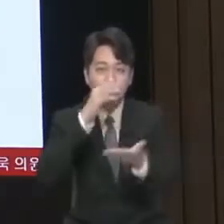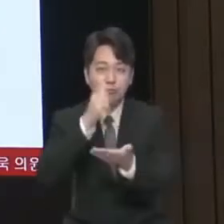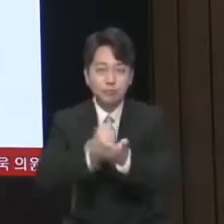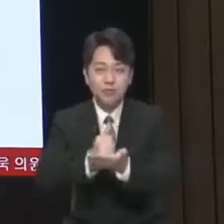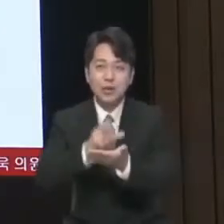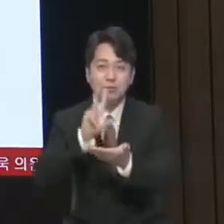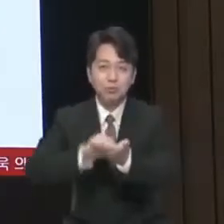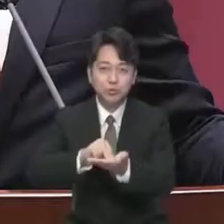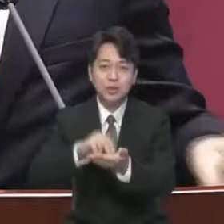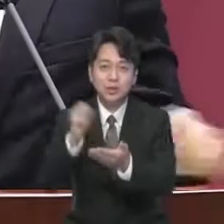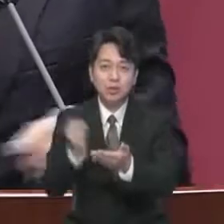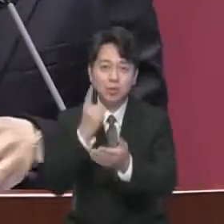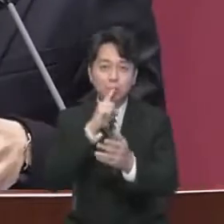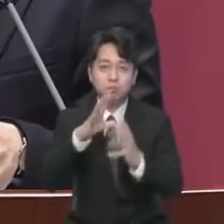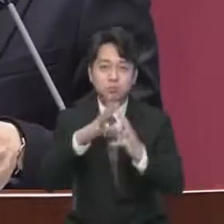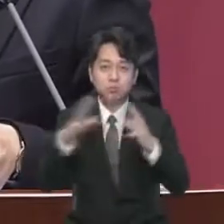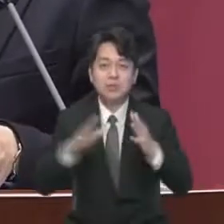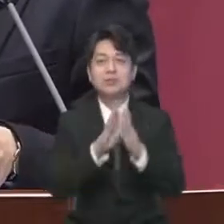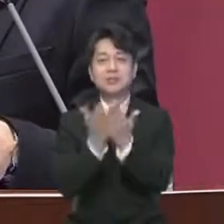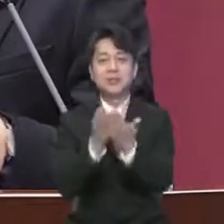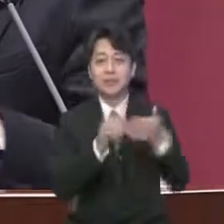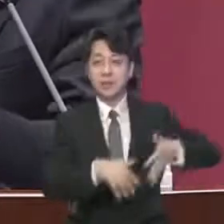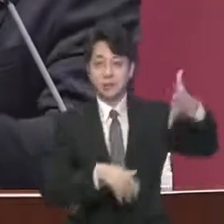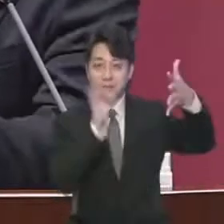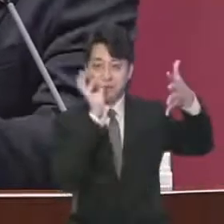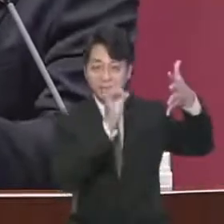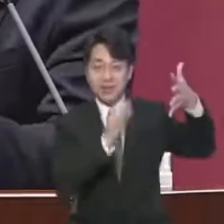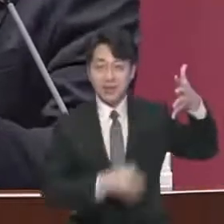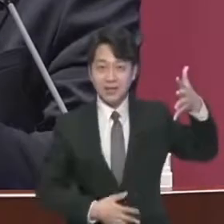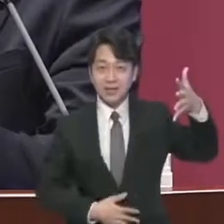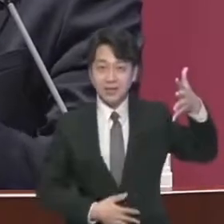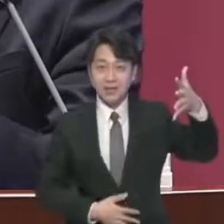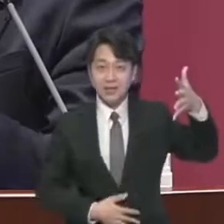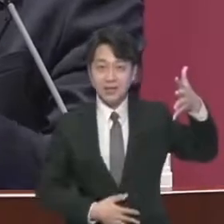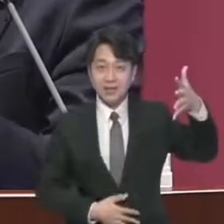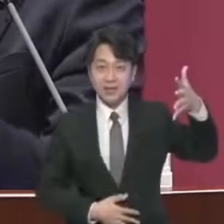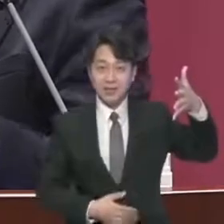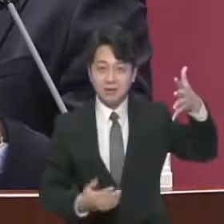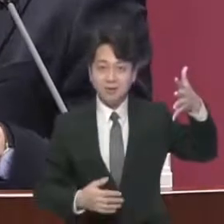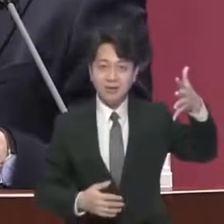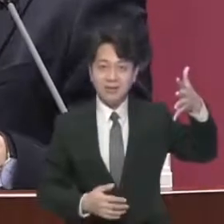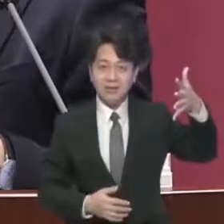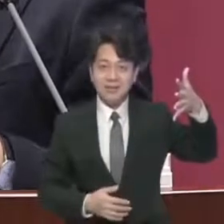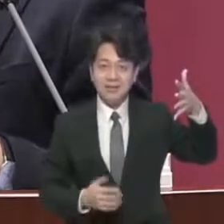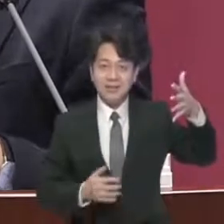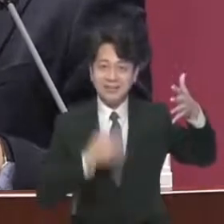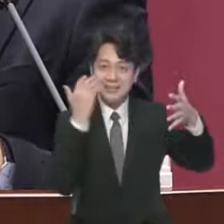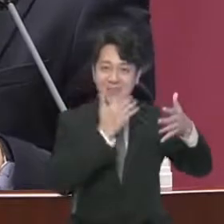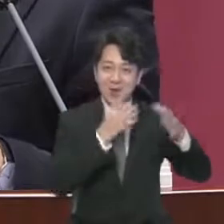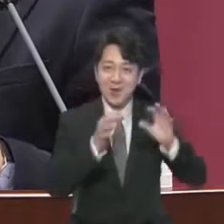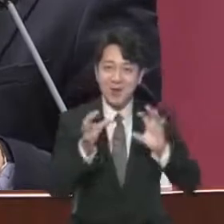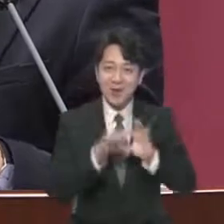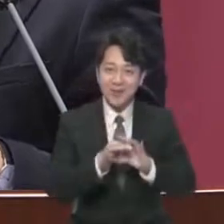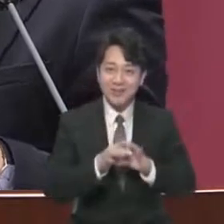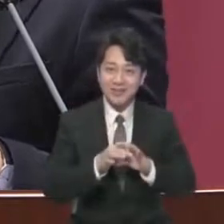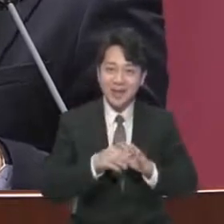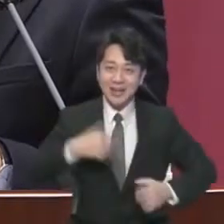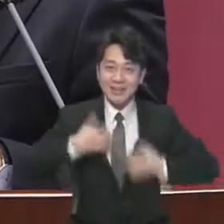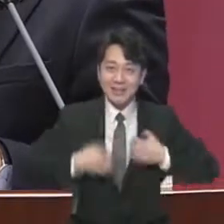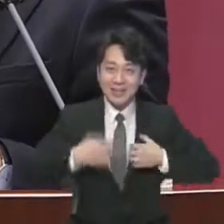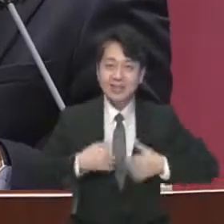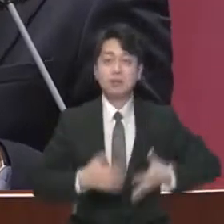고추를 질에 넣고 싶어져 재미있거든 신나고 멋진 일이야 같은 표현은 원문에도 없는 내용입니다.